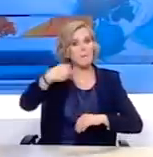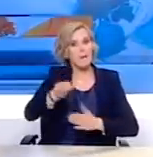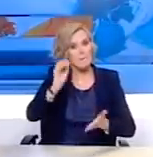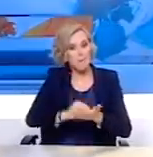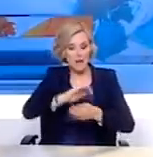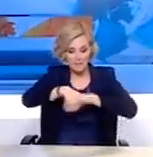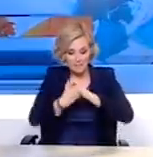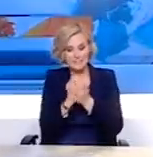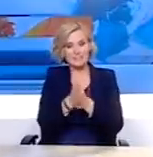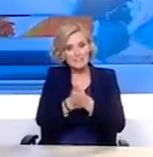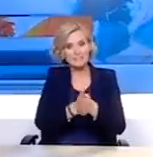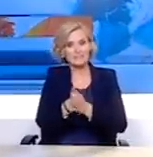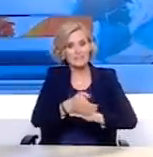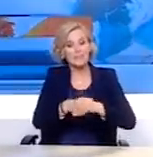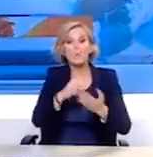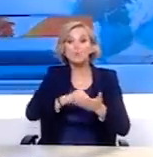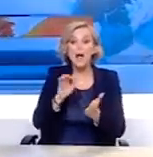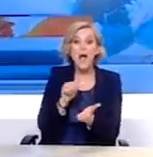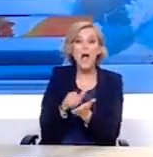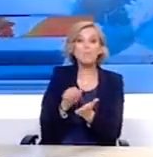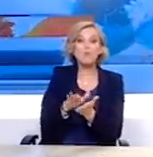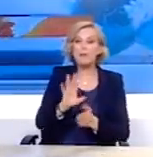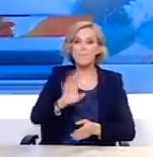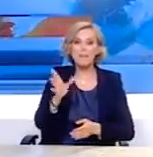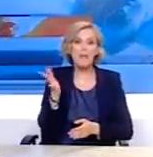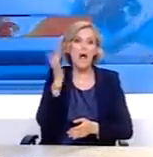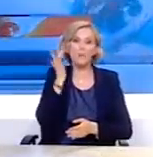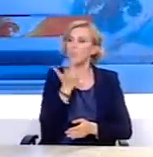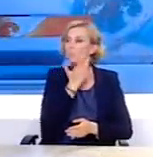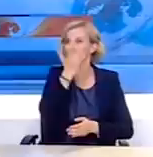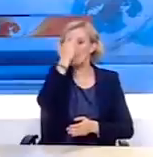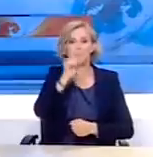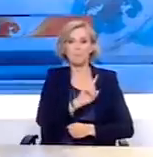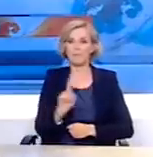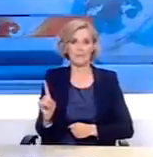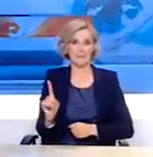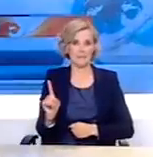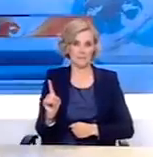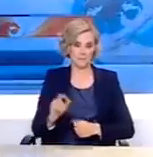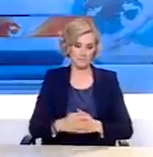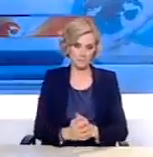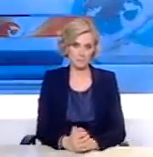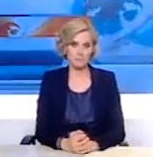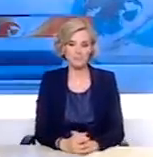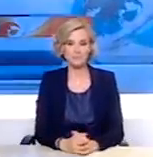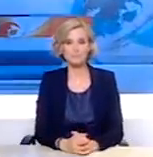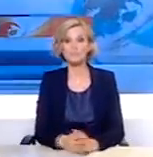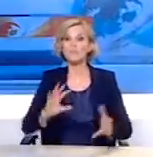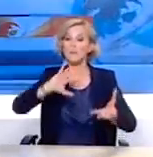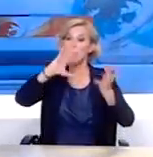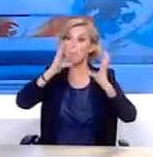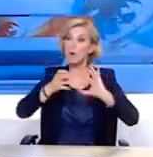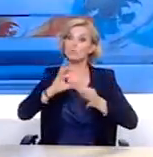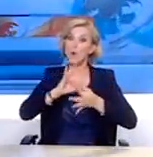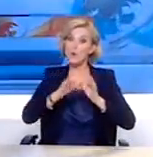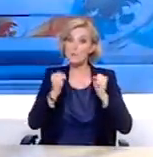μας, και να αποφεύγουμε όσο μπορούμε περισσότερο να αγγίζουμε την περιοχή του προσώπου. Ο Ο Παγκόσμιος Οργανισμός Υγείας